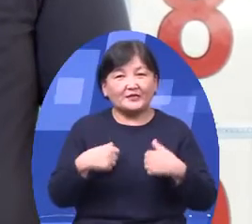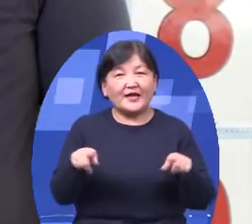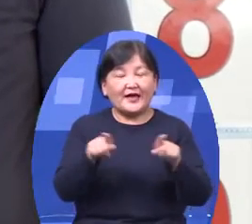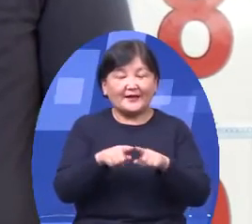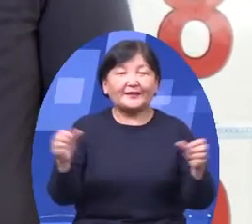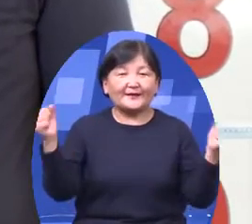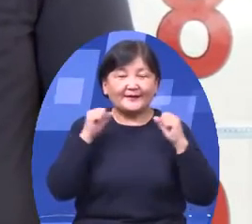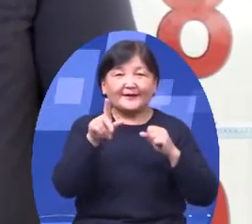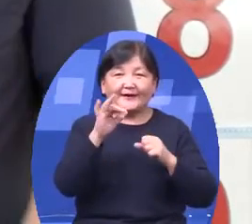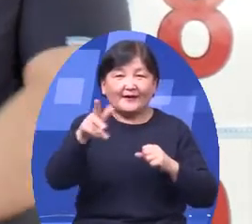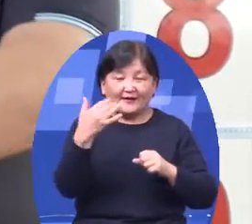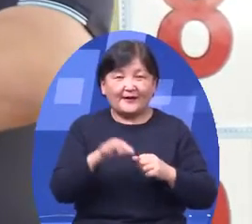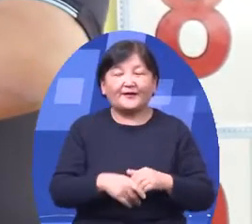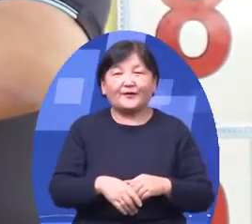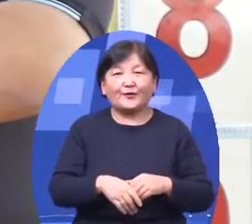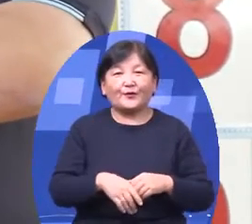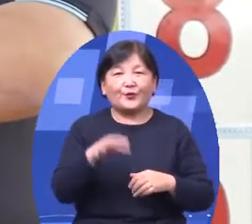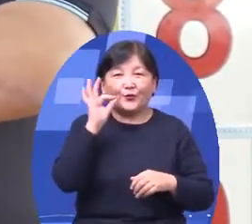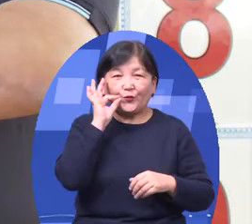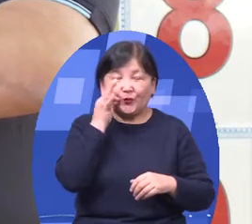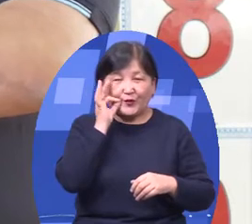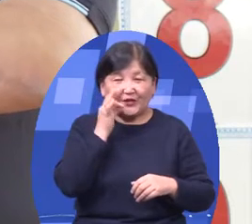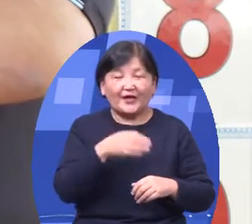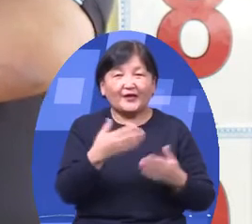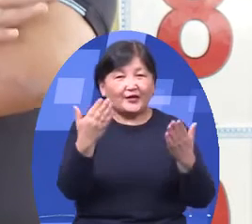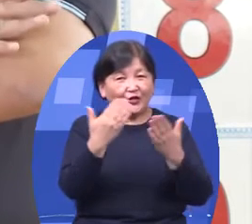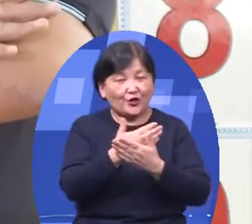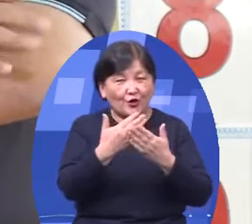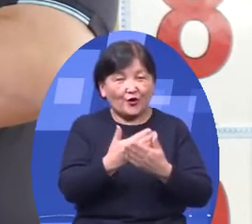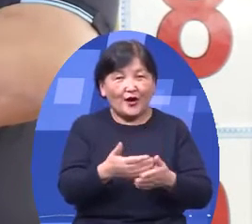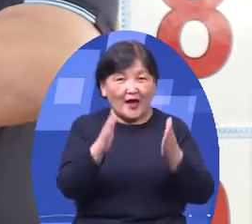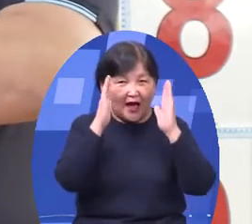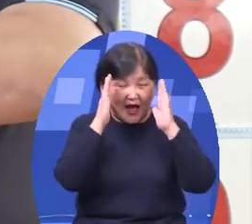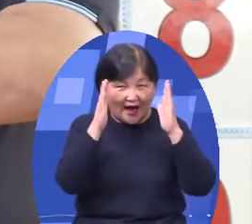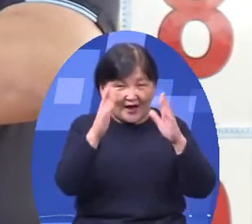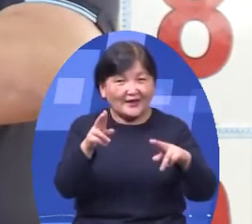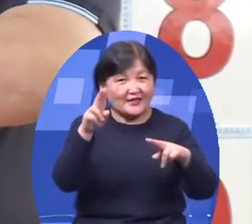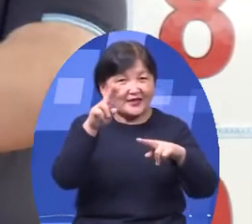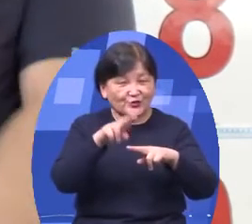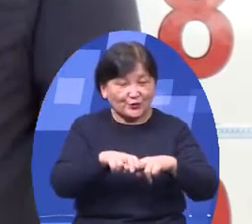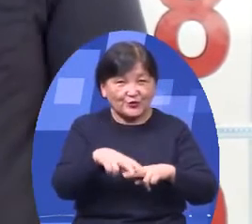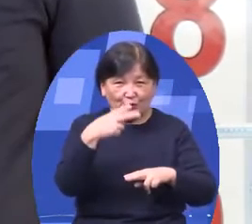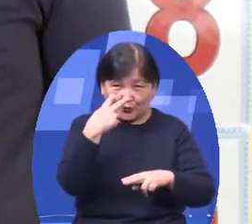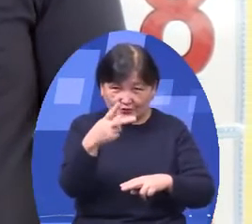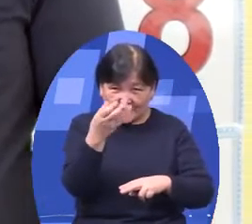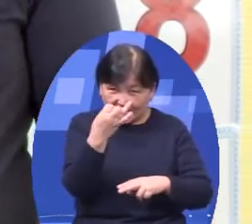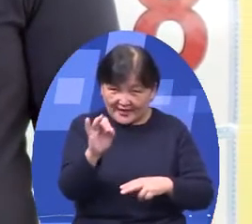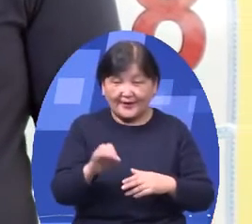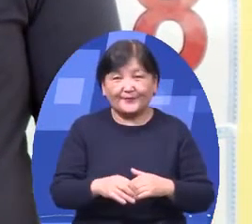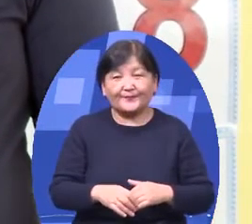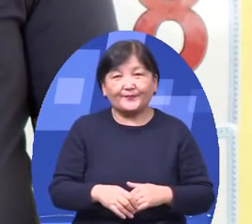Багшаа дагаад хийгээрэй. Google Дэн киногоо анхааралтай сууж үзлээ. За дахиад дагаад